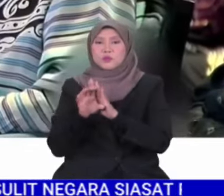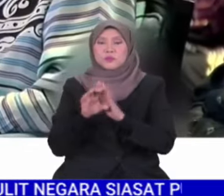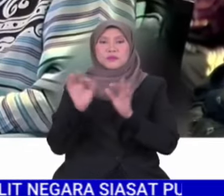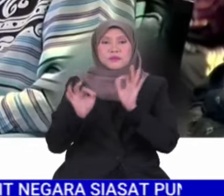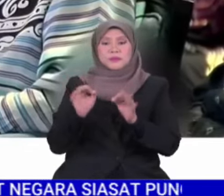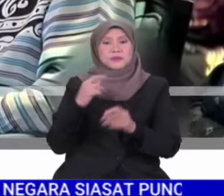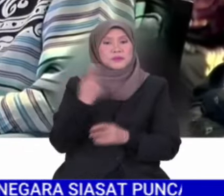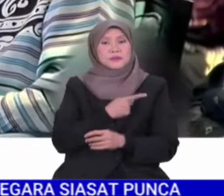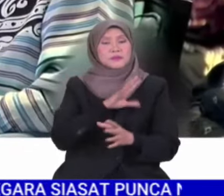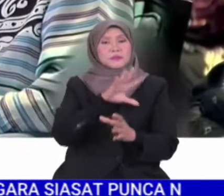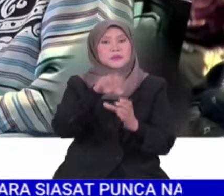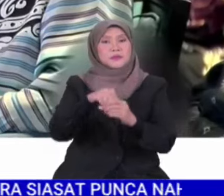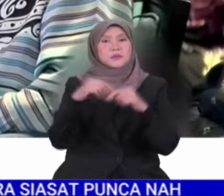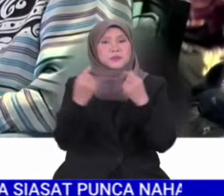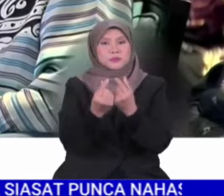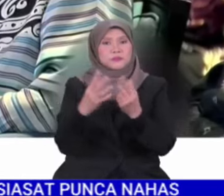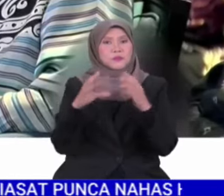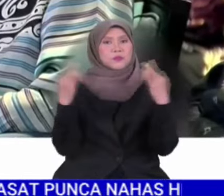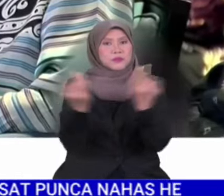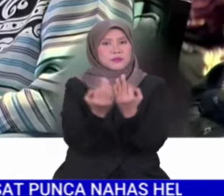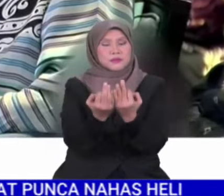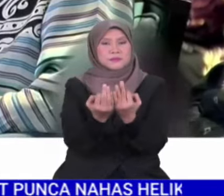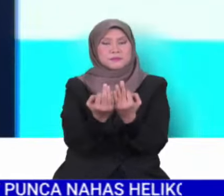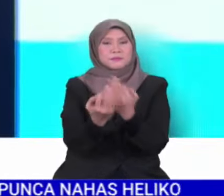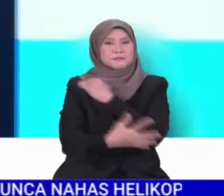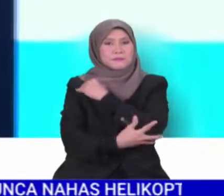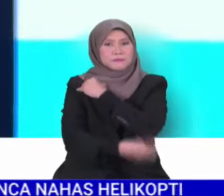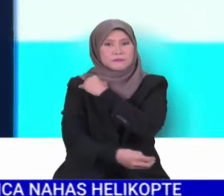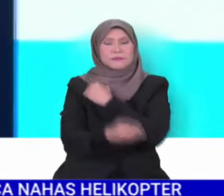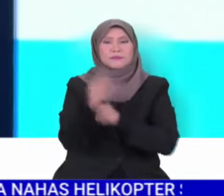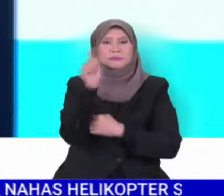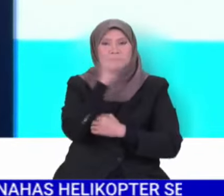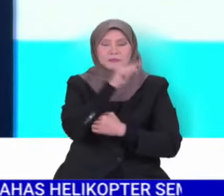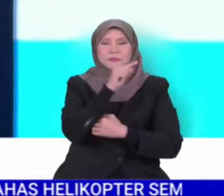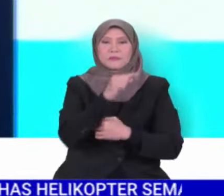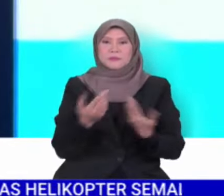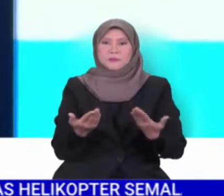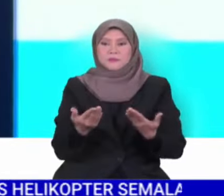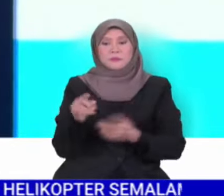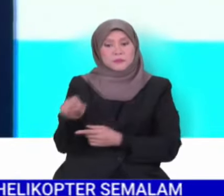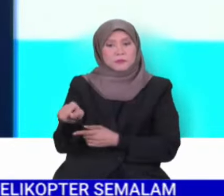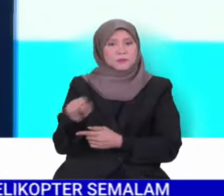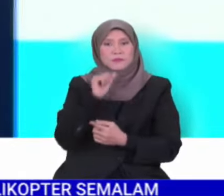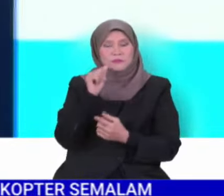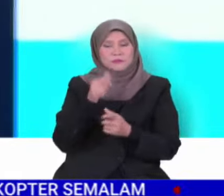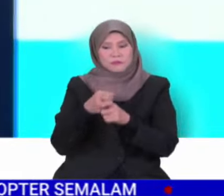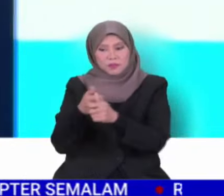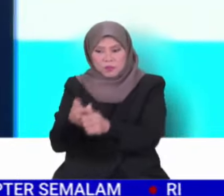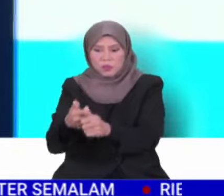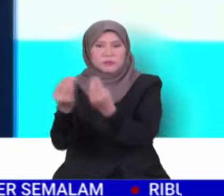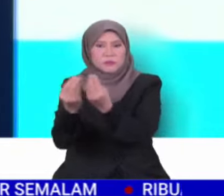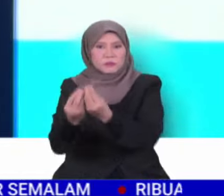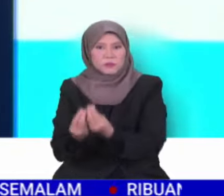saudara itu masuk kategori, keluarga itu masuk kategori miskin tegar, saudara tidak akan terpukau dengan